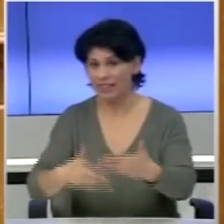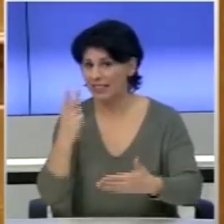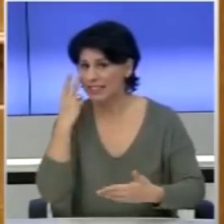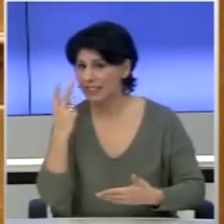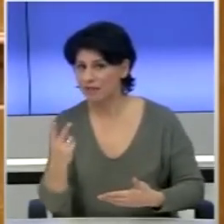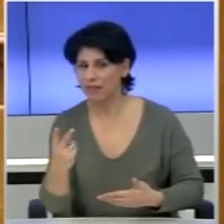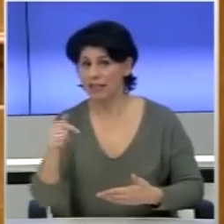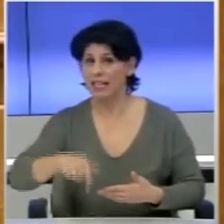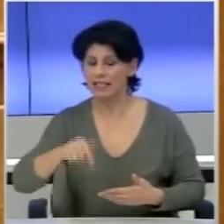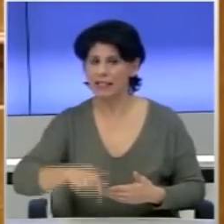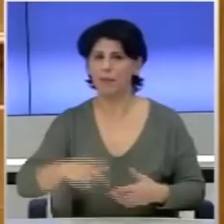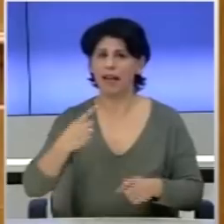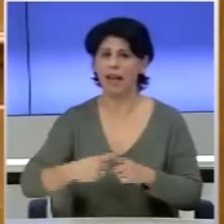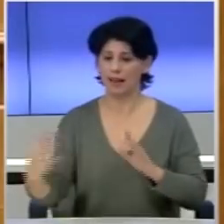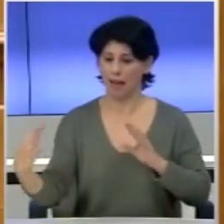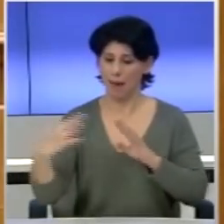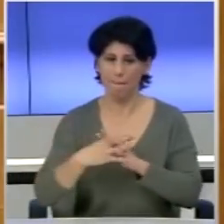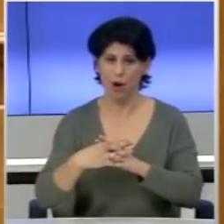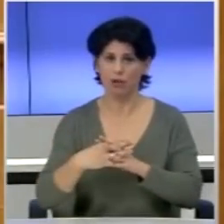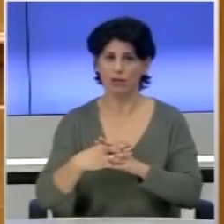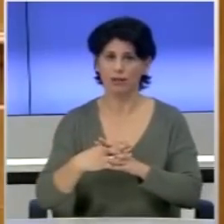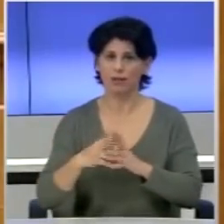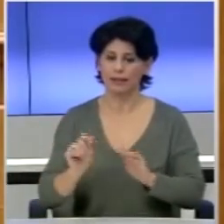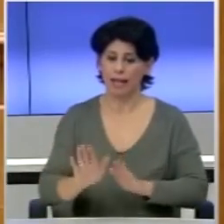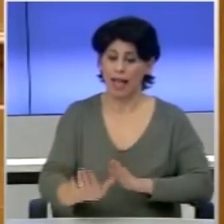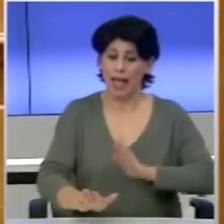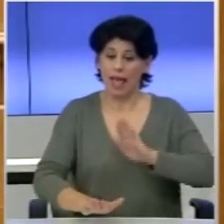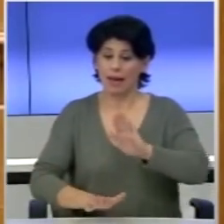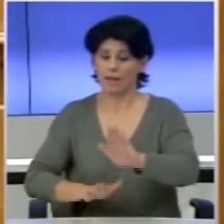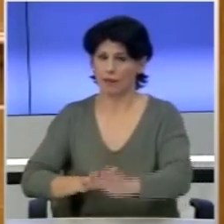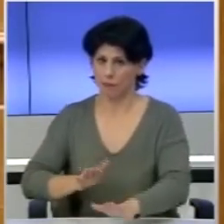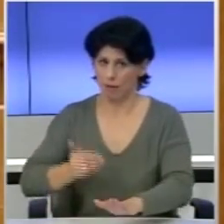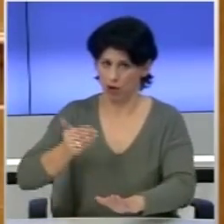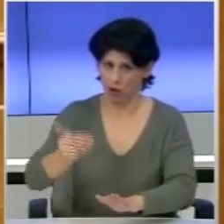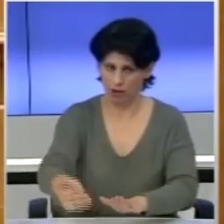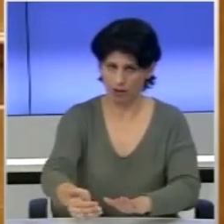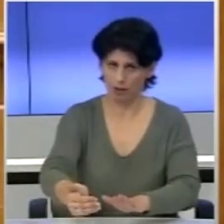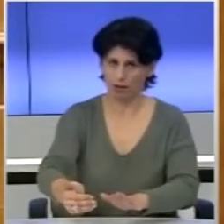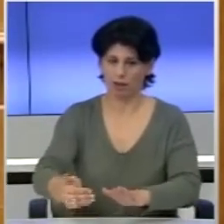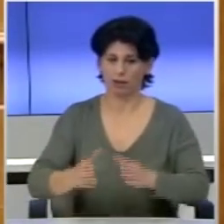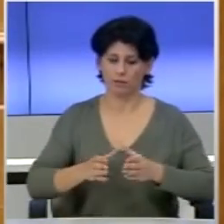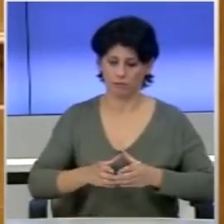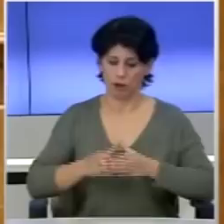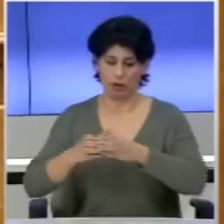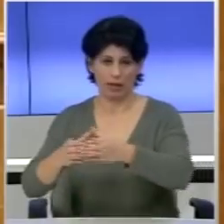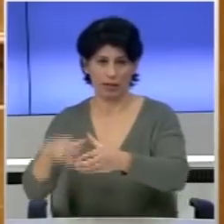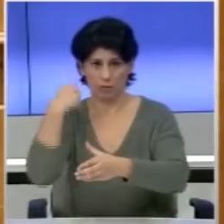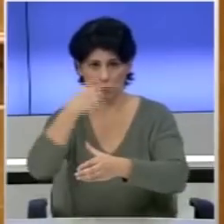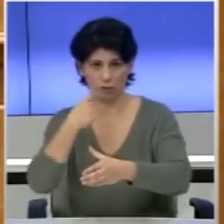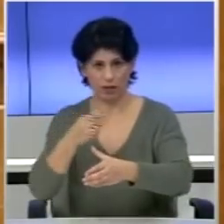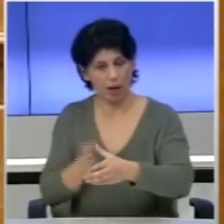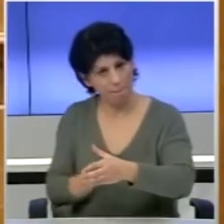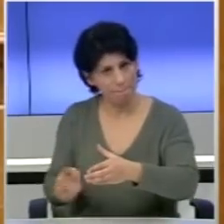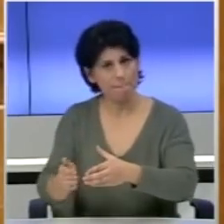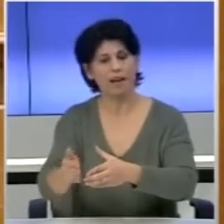σήμερα η ελληνική εμπλοκή πάει ένα βήμα παραπέρα. με την αποστολή προσωπικού και μέσων